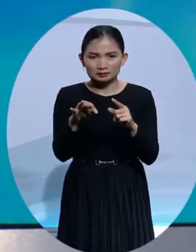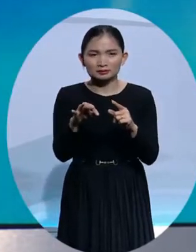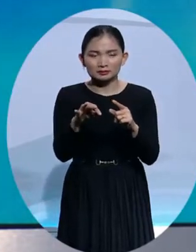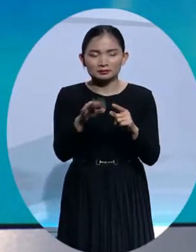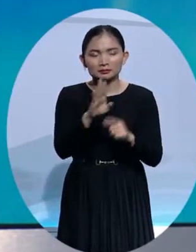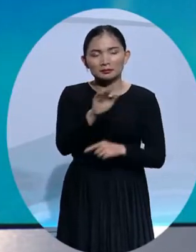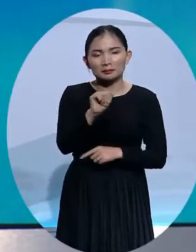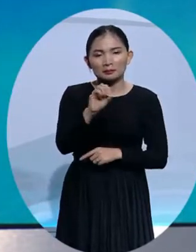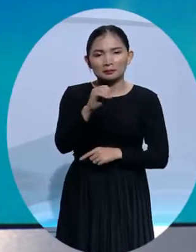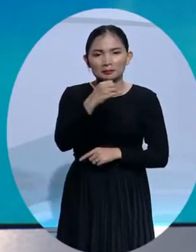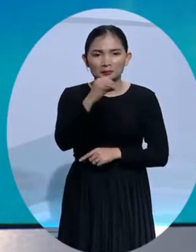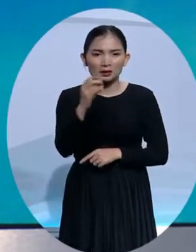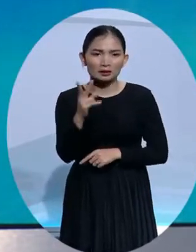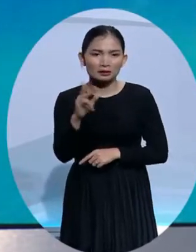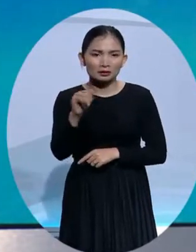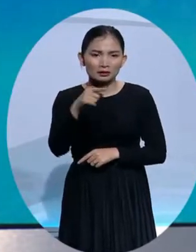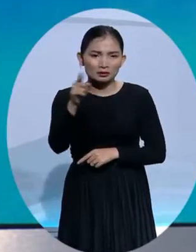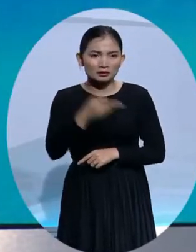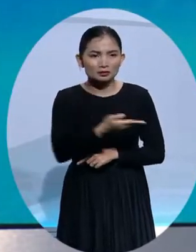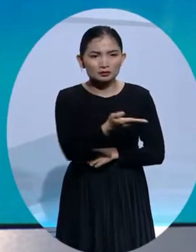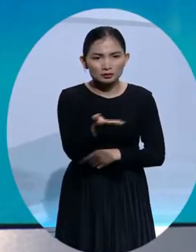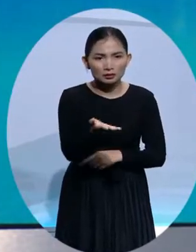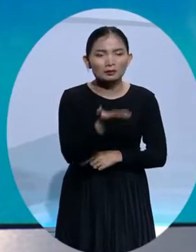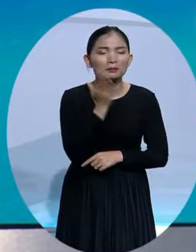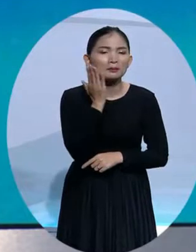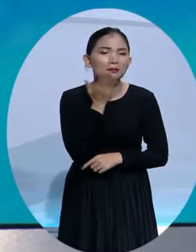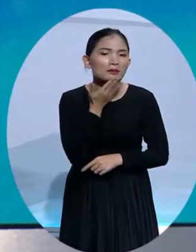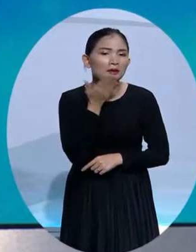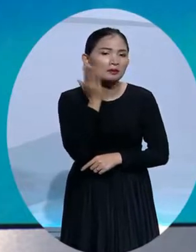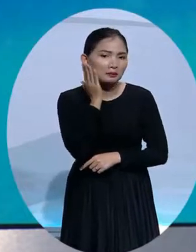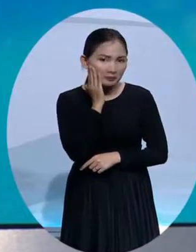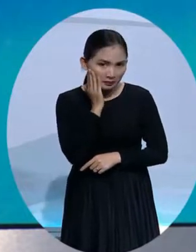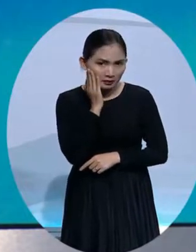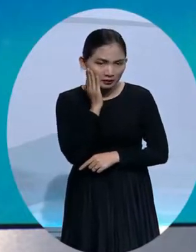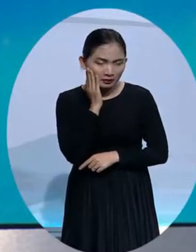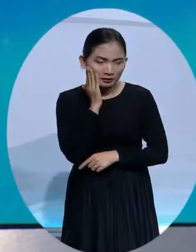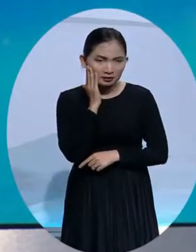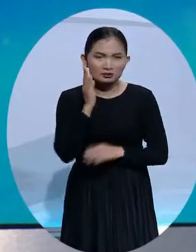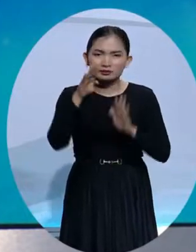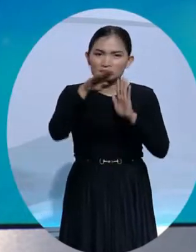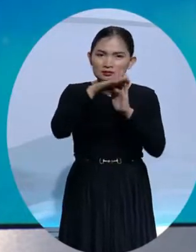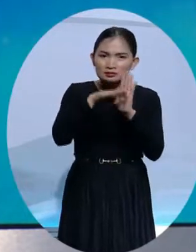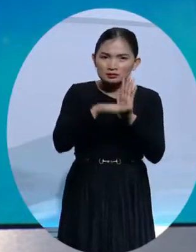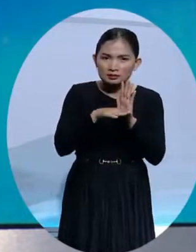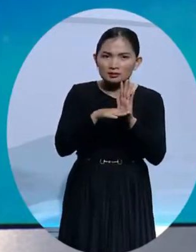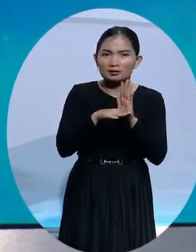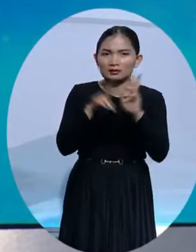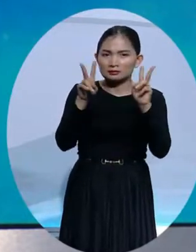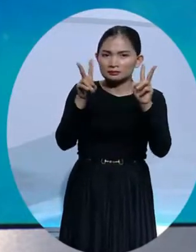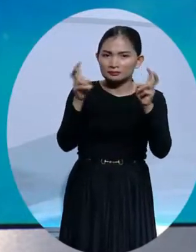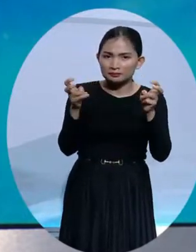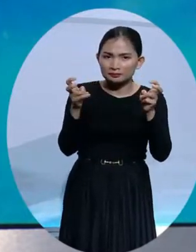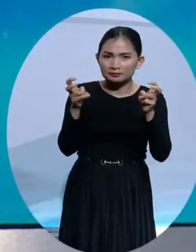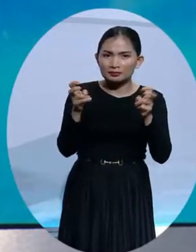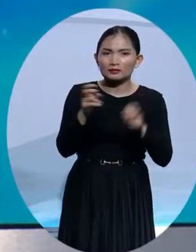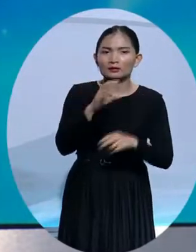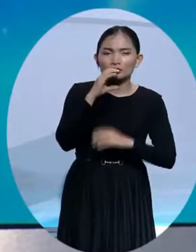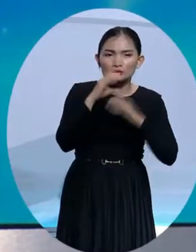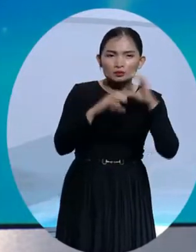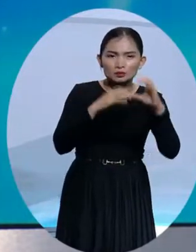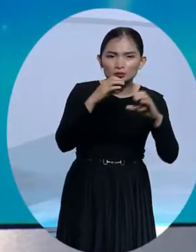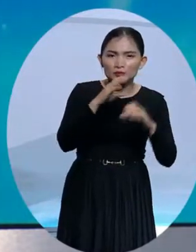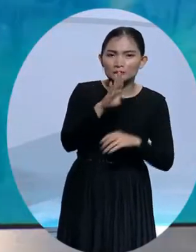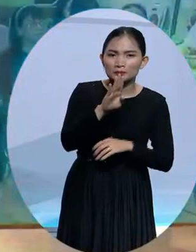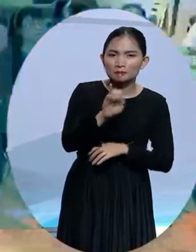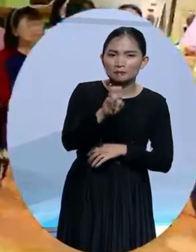tổ chức với mong muốn mang tới những câu chuyện thiện lành đến với mọi người, từ đó lan tỏa thông điệp yêu thương và chia sẻ đến với cộng đồng.